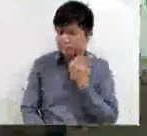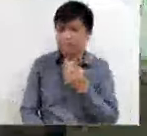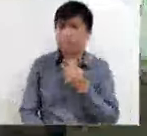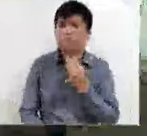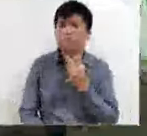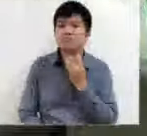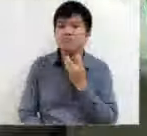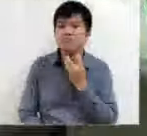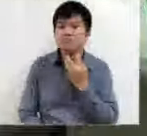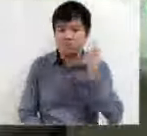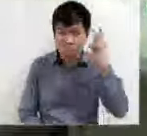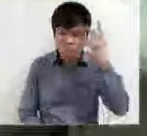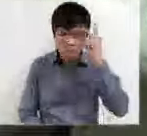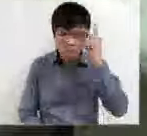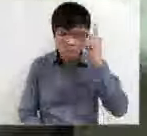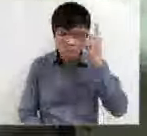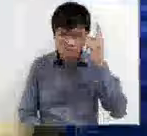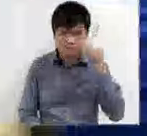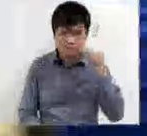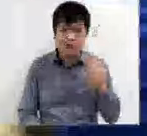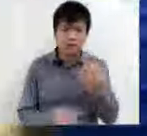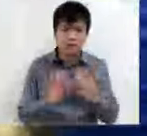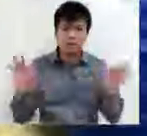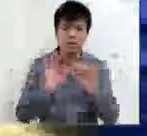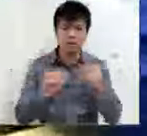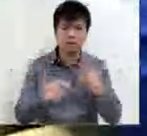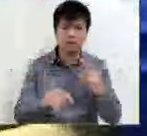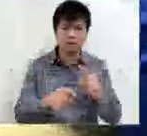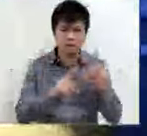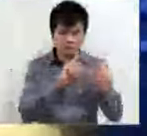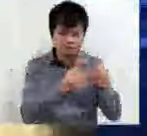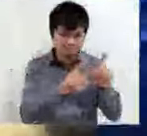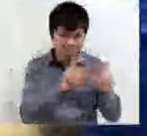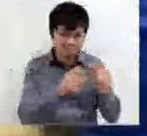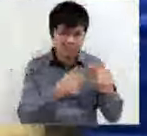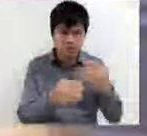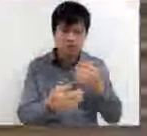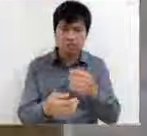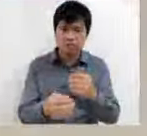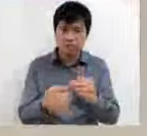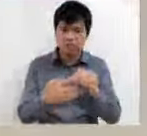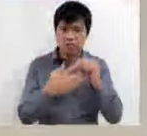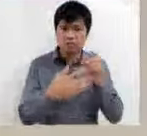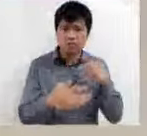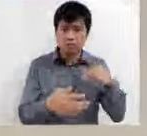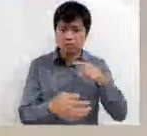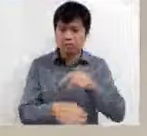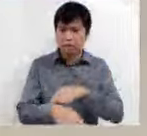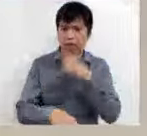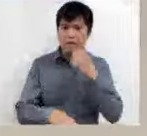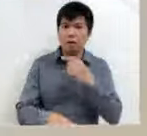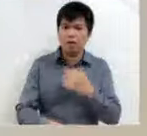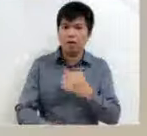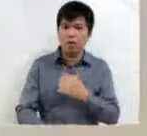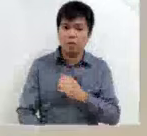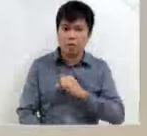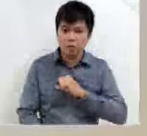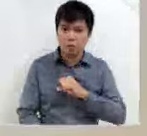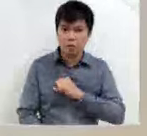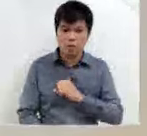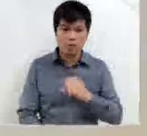Kaya napakahalaga ng pagpapatest, lalo na yung mga matagal nang inuubo. 1 or 2 months na, you still